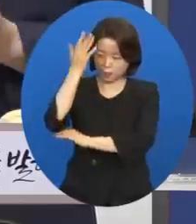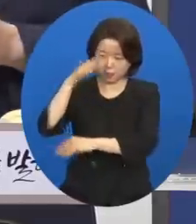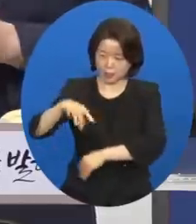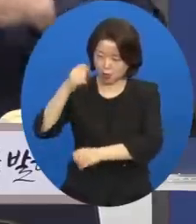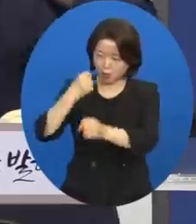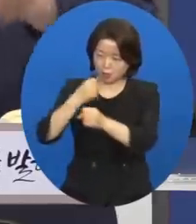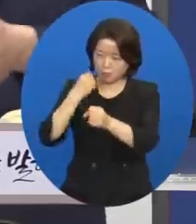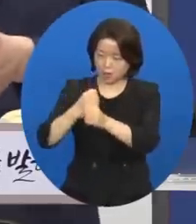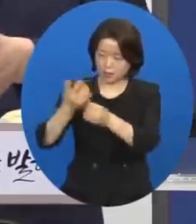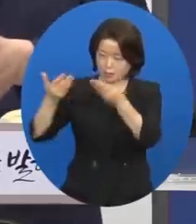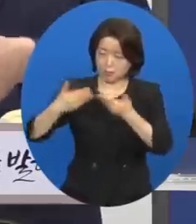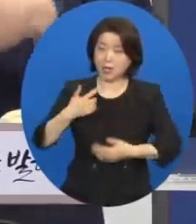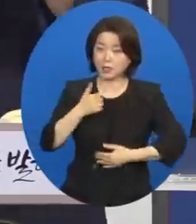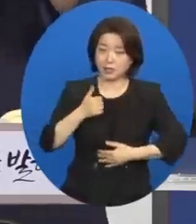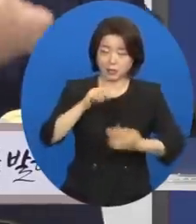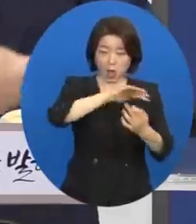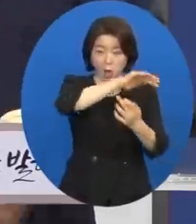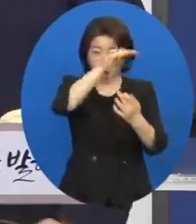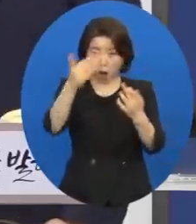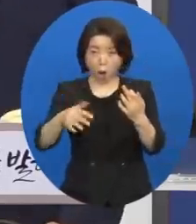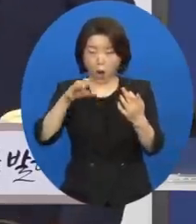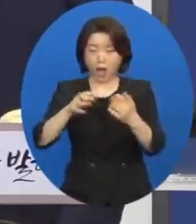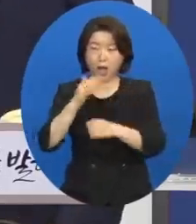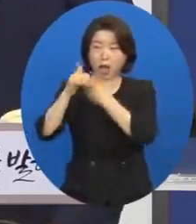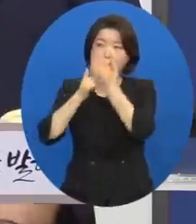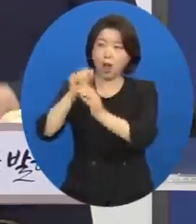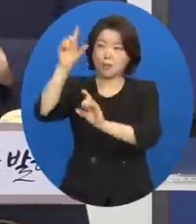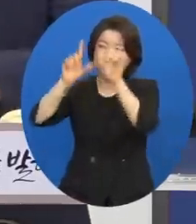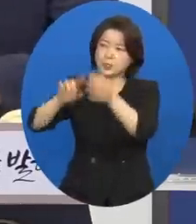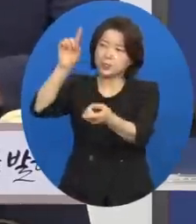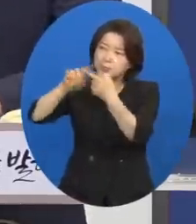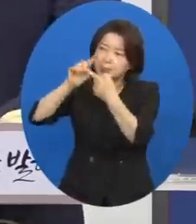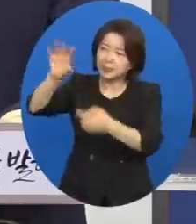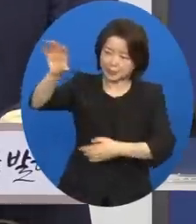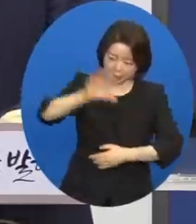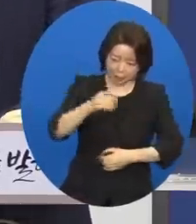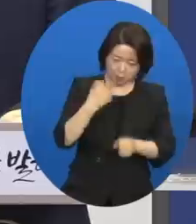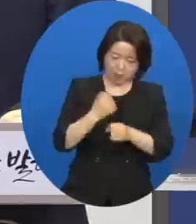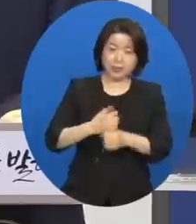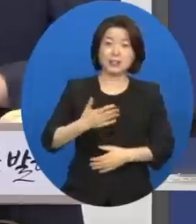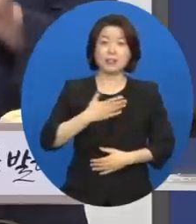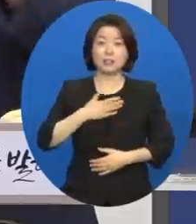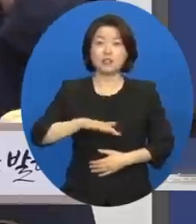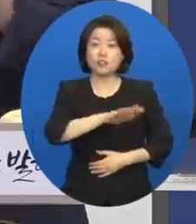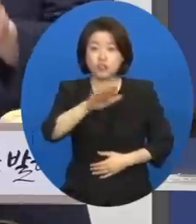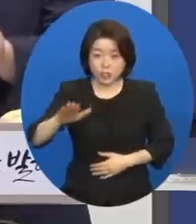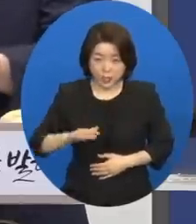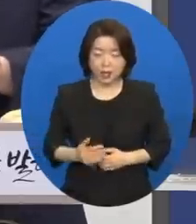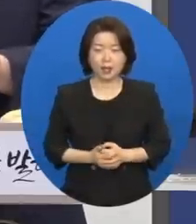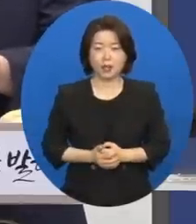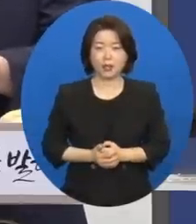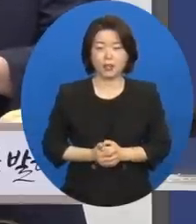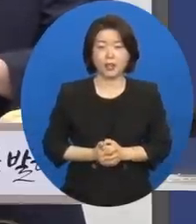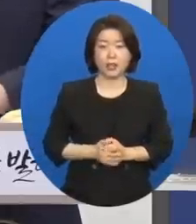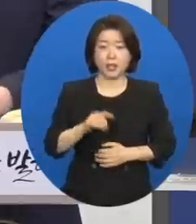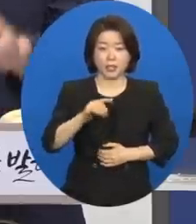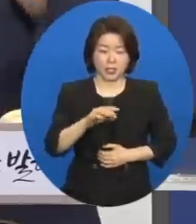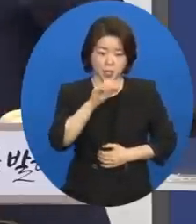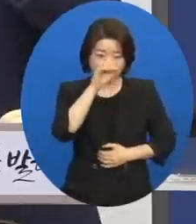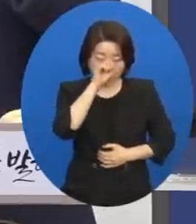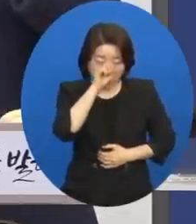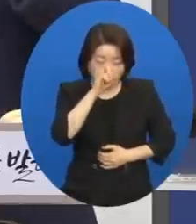입었던 에덴 동산과 하나님의 형상으로 지음을 받은 인생이 아시는 대로 선악과 범죄를 합니다.